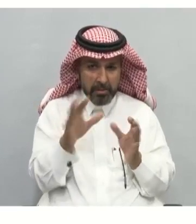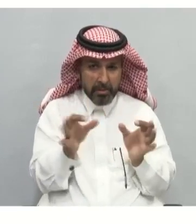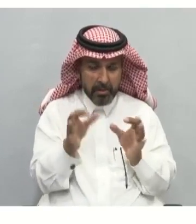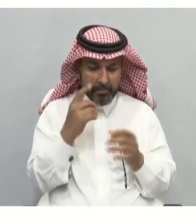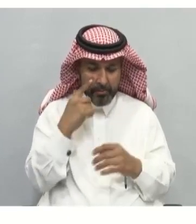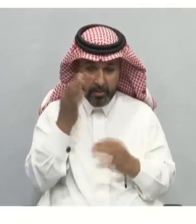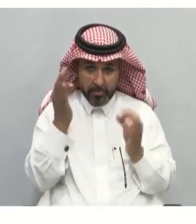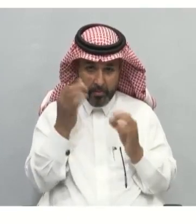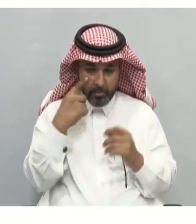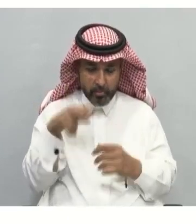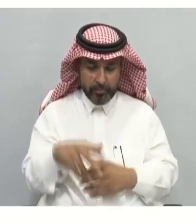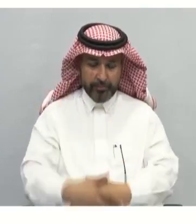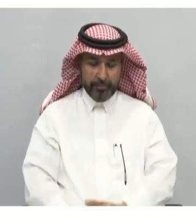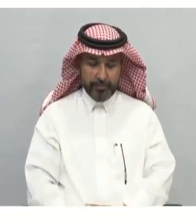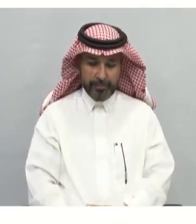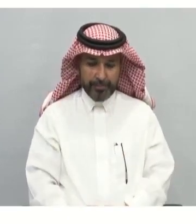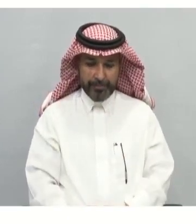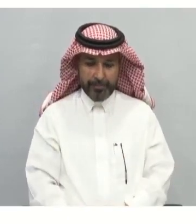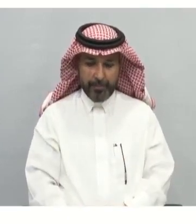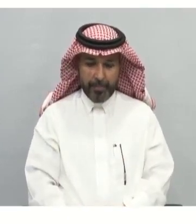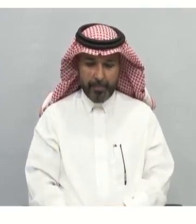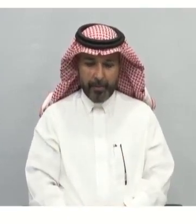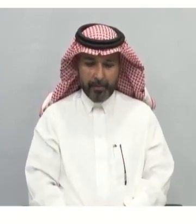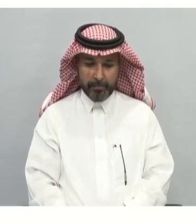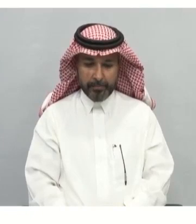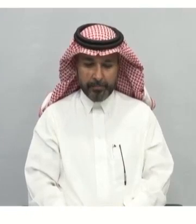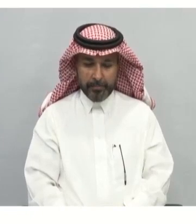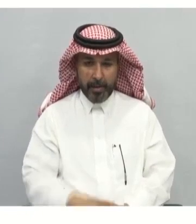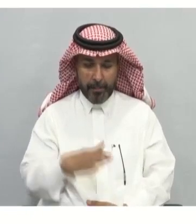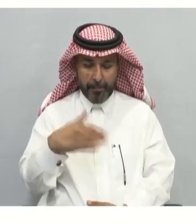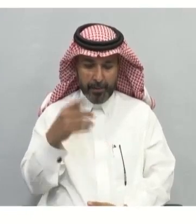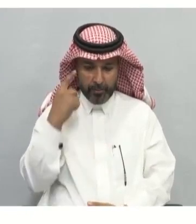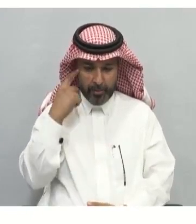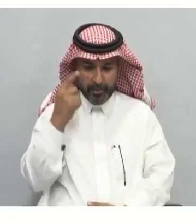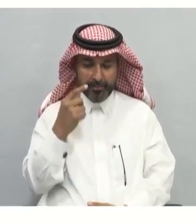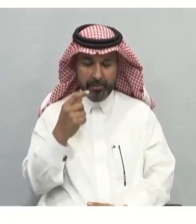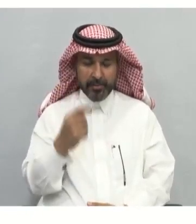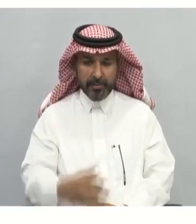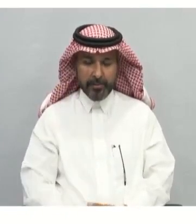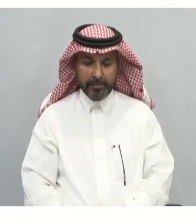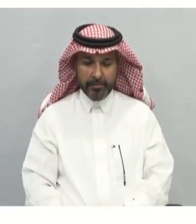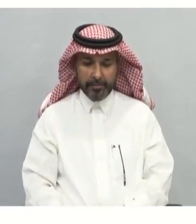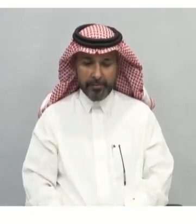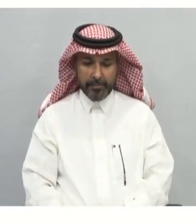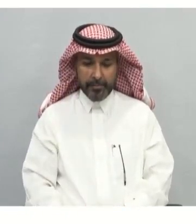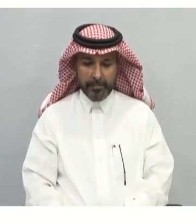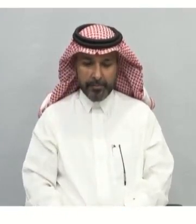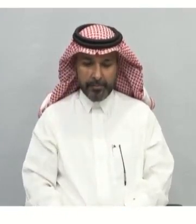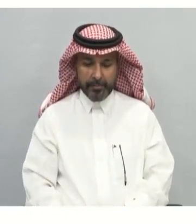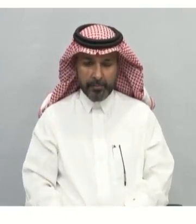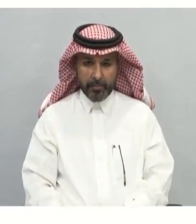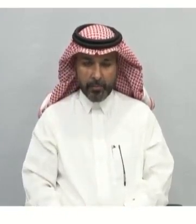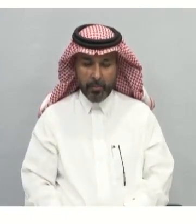والحرام رابعا بين النبي صلى الله عليه وسلم الاثر المترتب على الوقوع في المشتبهات